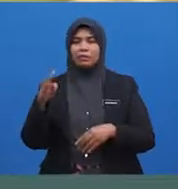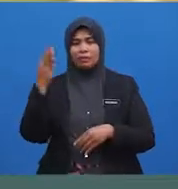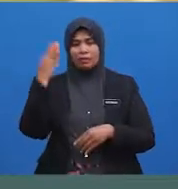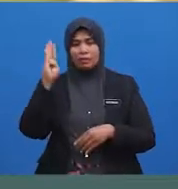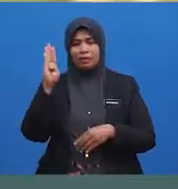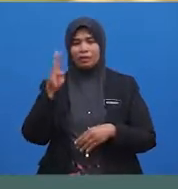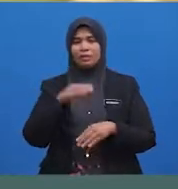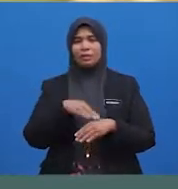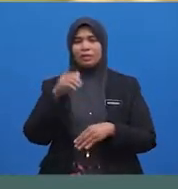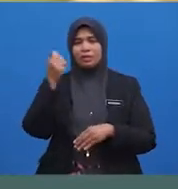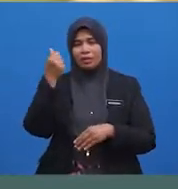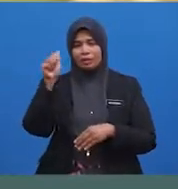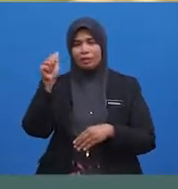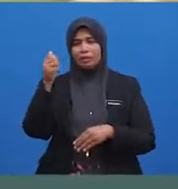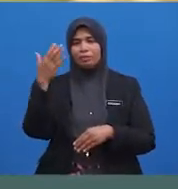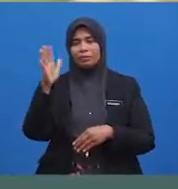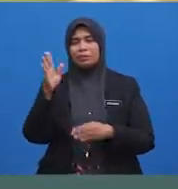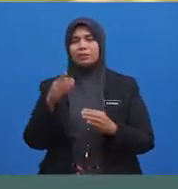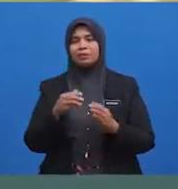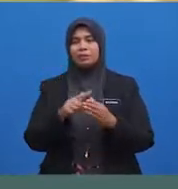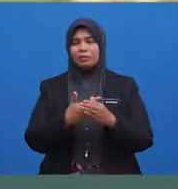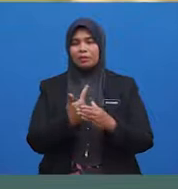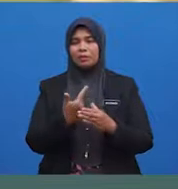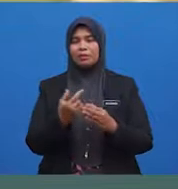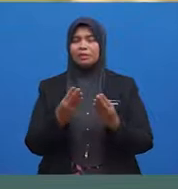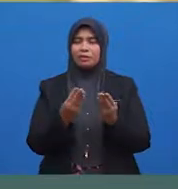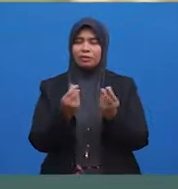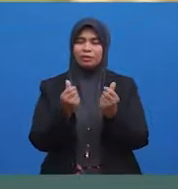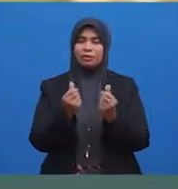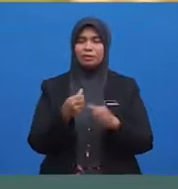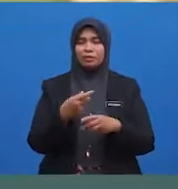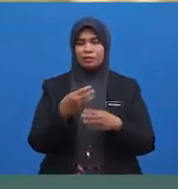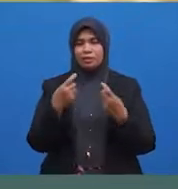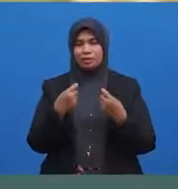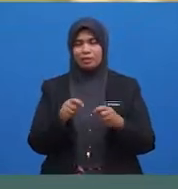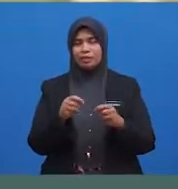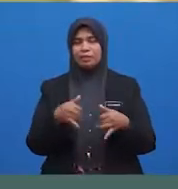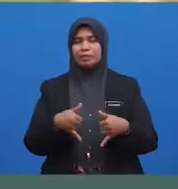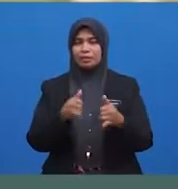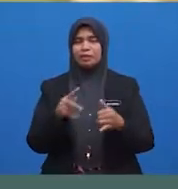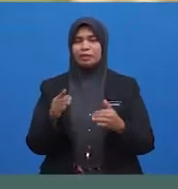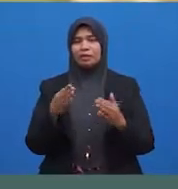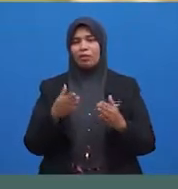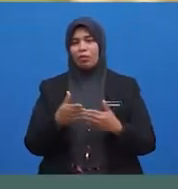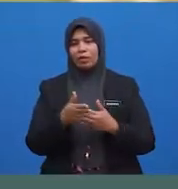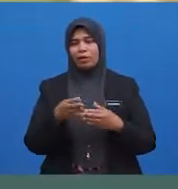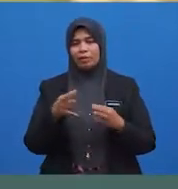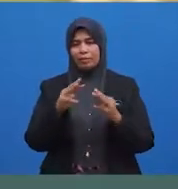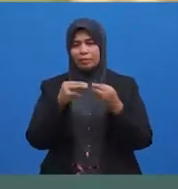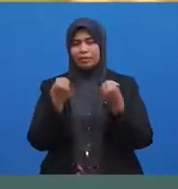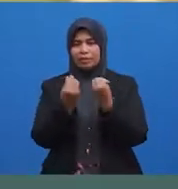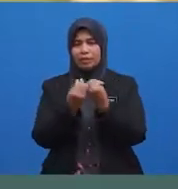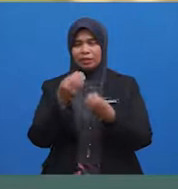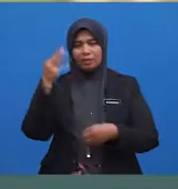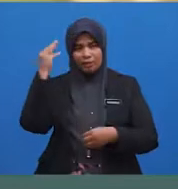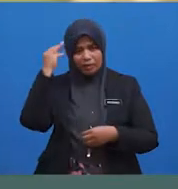abad ke-15, perlombongan biji timah dijalankan secara sara diri oleh masyarakat Melayu. Mereka